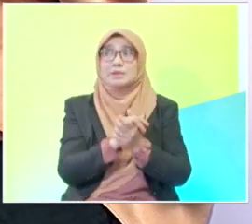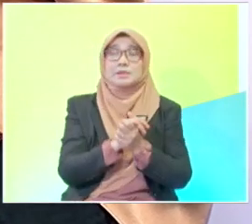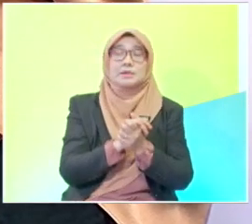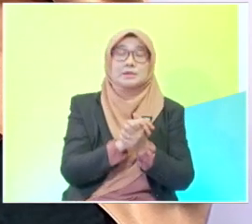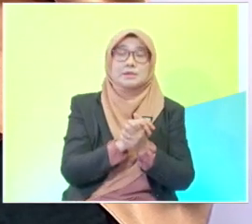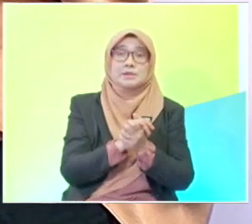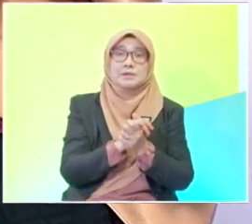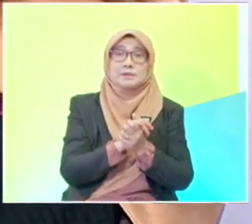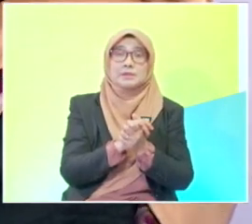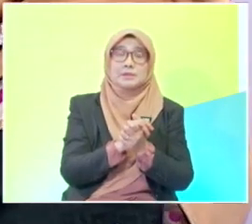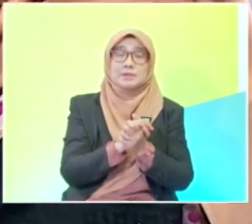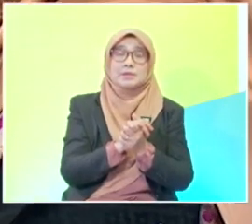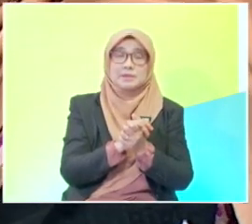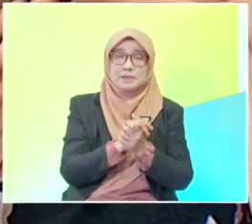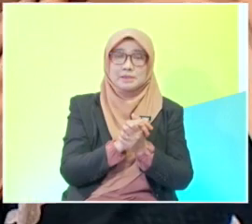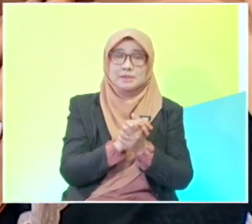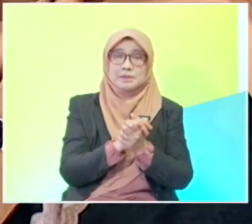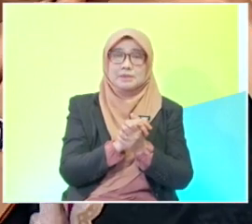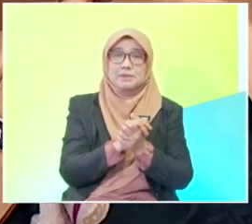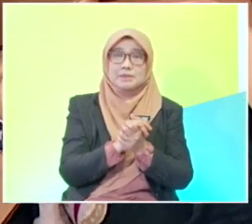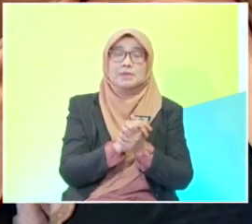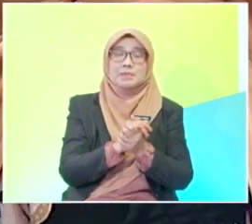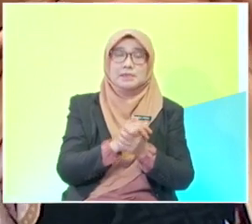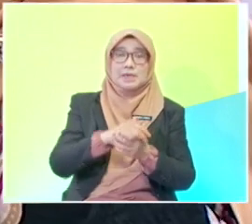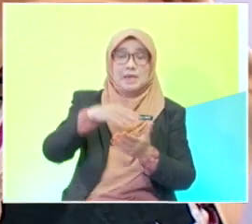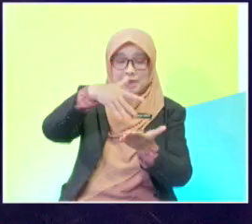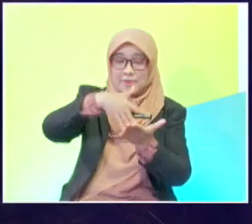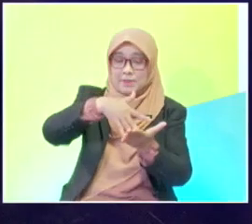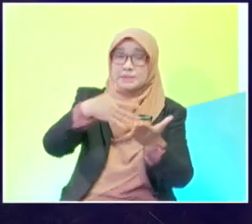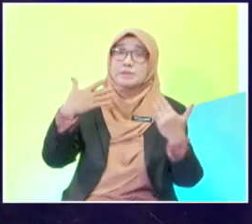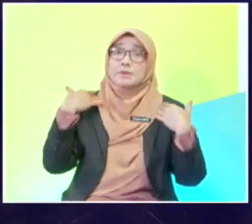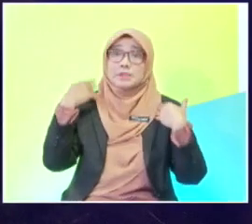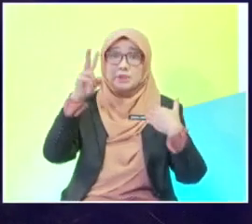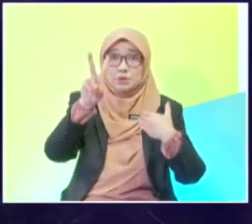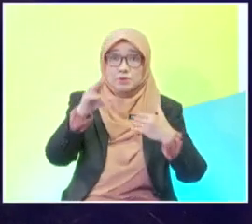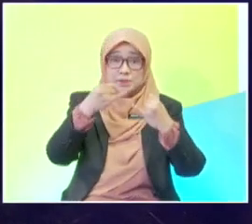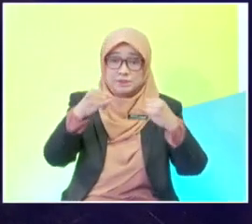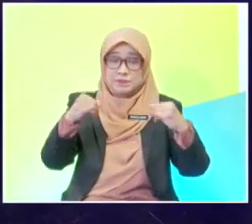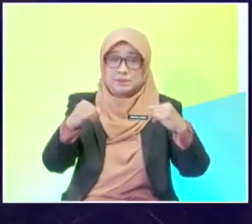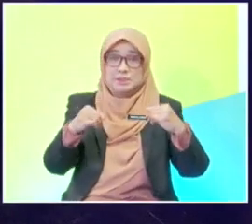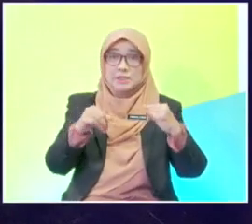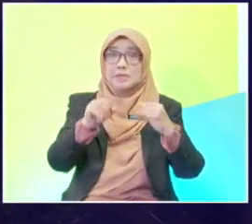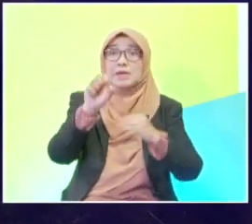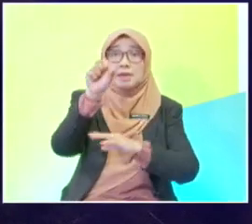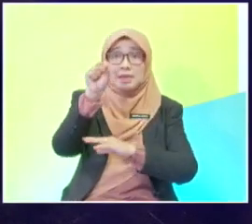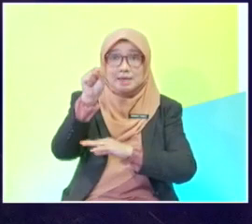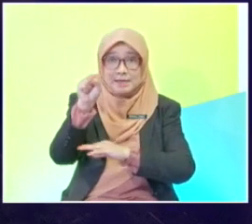dia ada dua. Ada dua jenis cabang keimunan pasif, iaitu S juga, cikgu, semula jadi dan satu B,